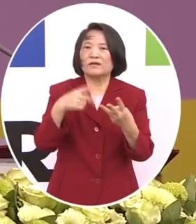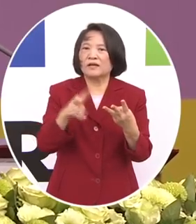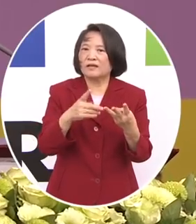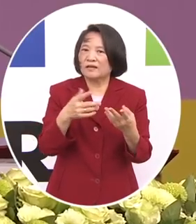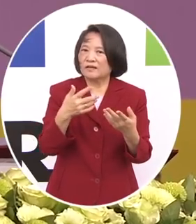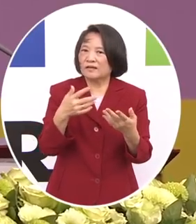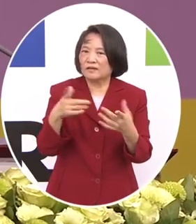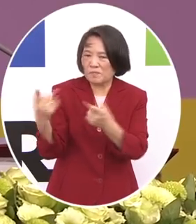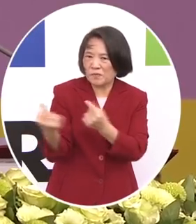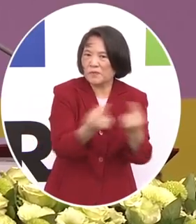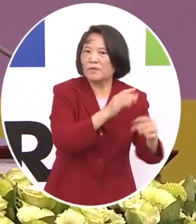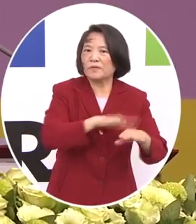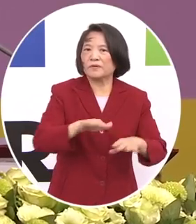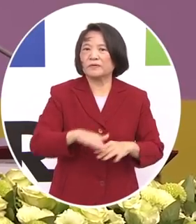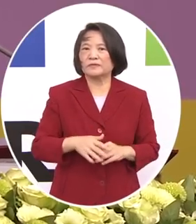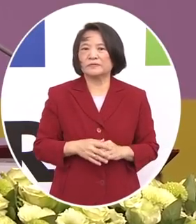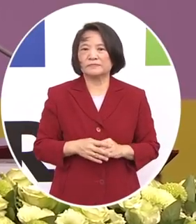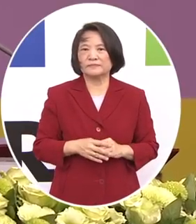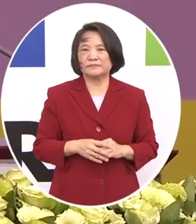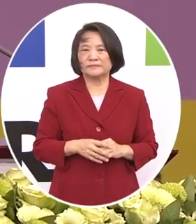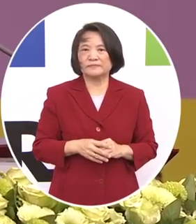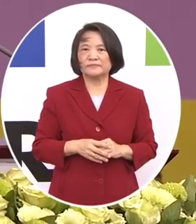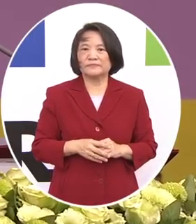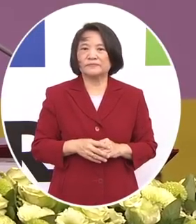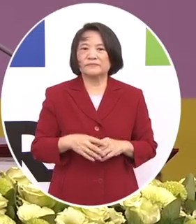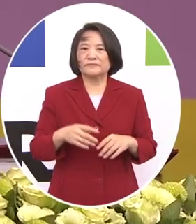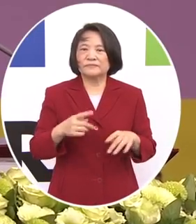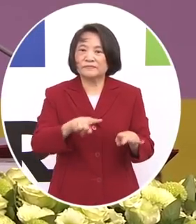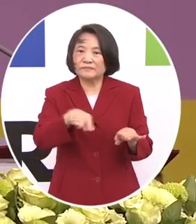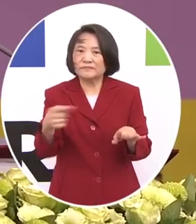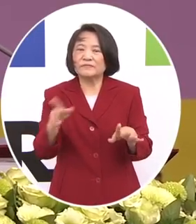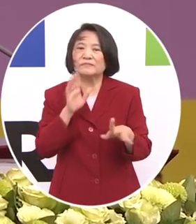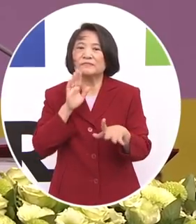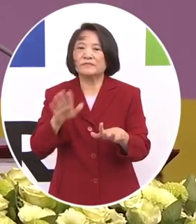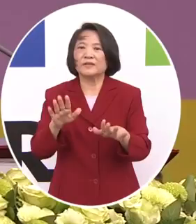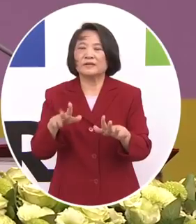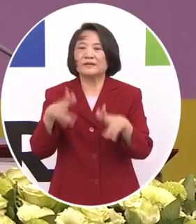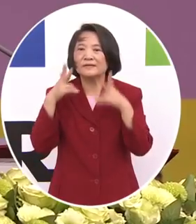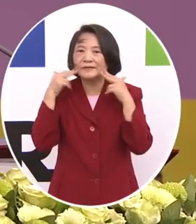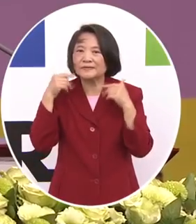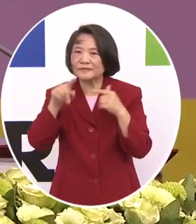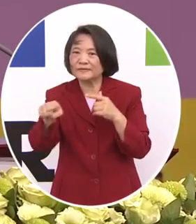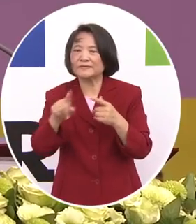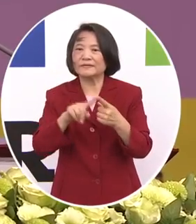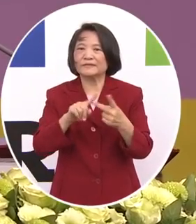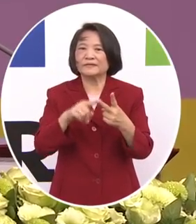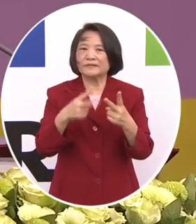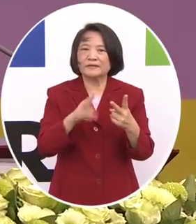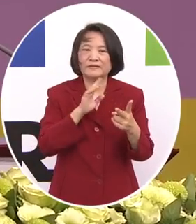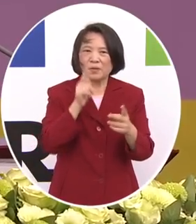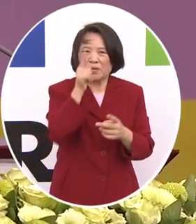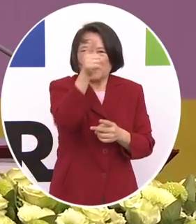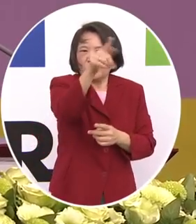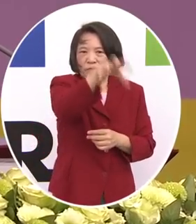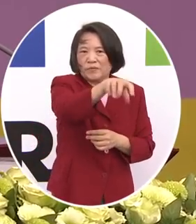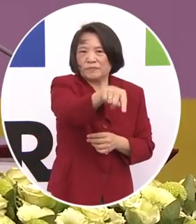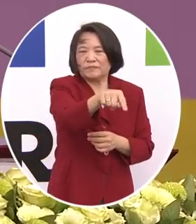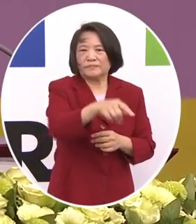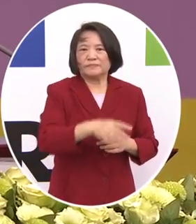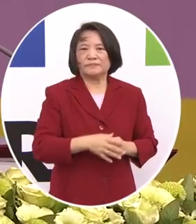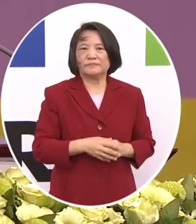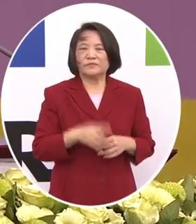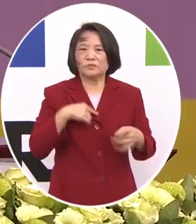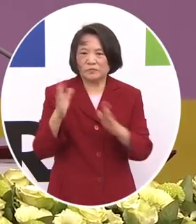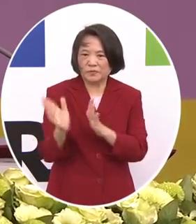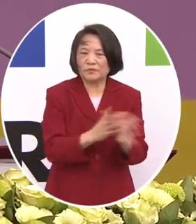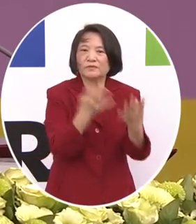的财政平衡，在原乡部落以及偏远的地区，我们铺设的